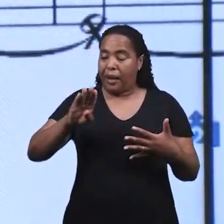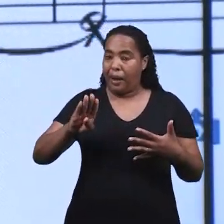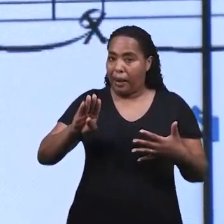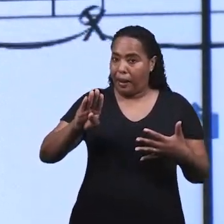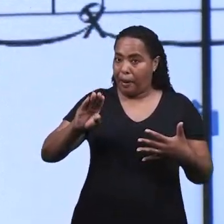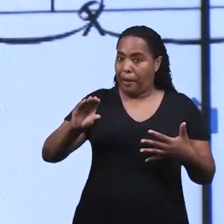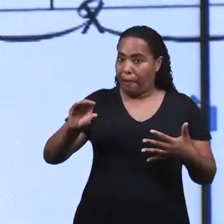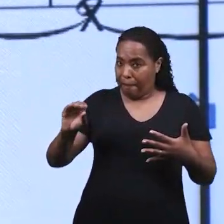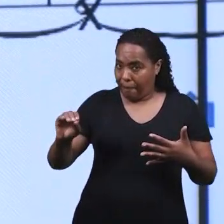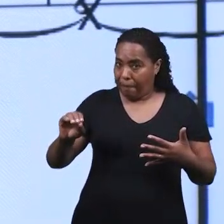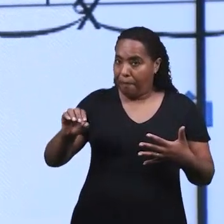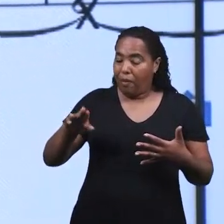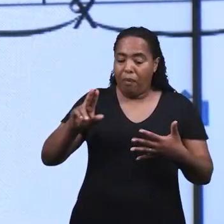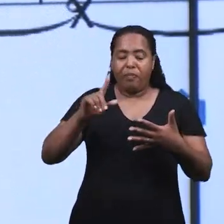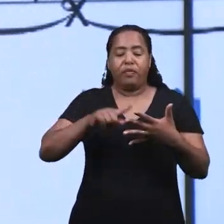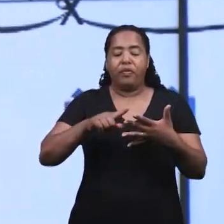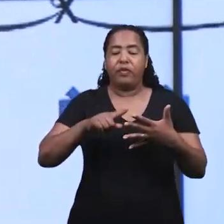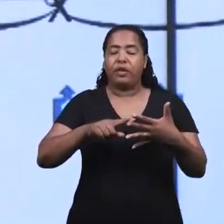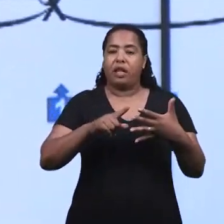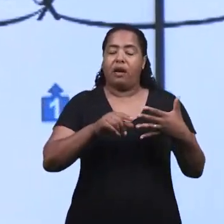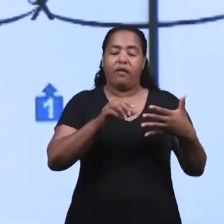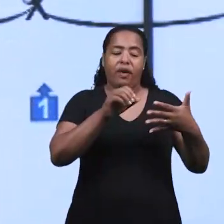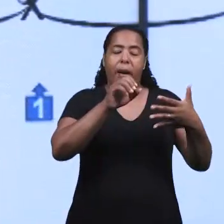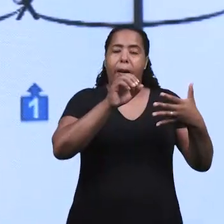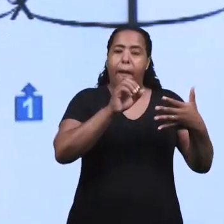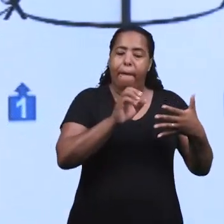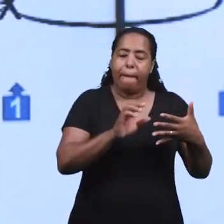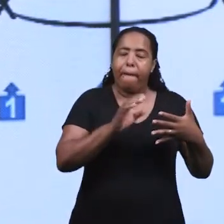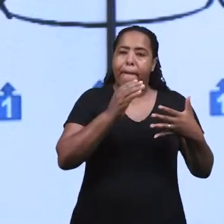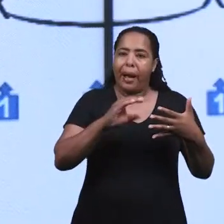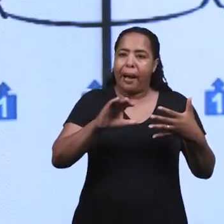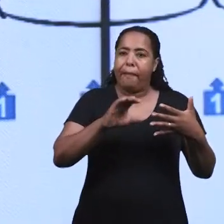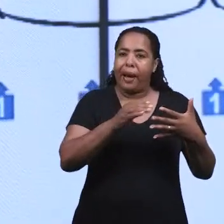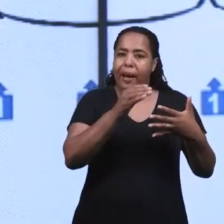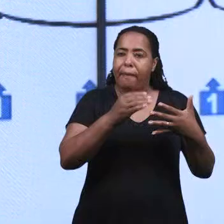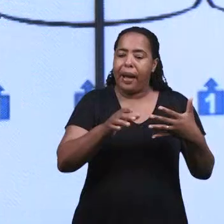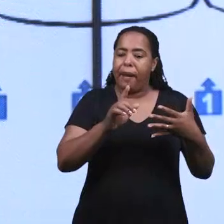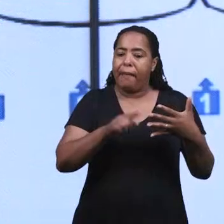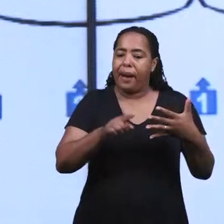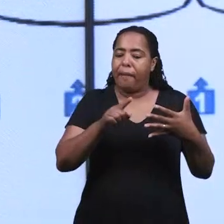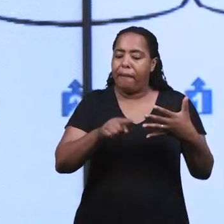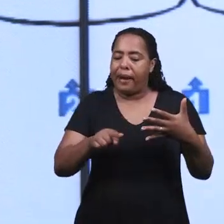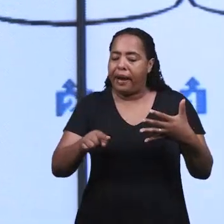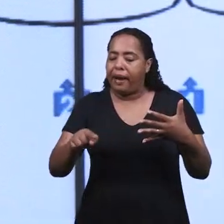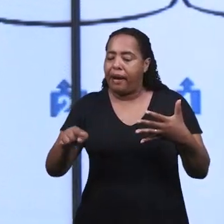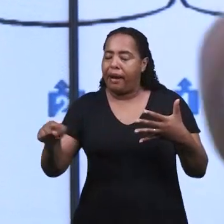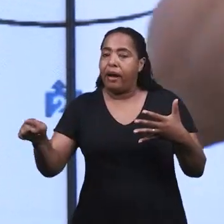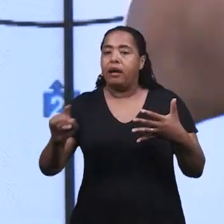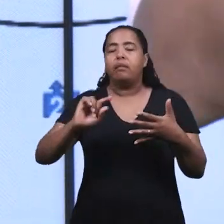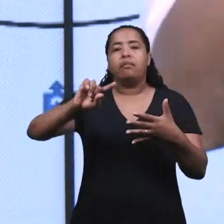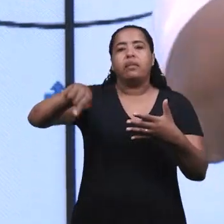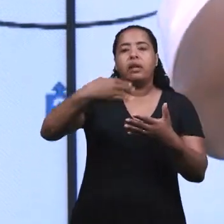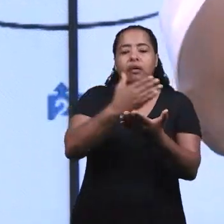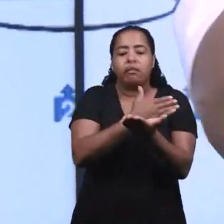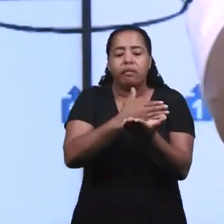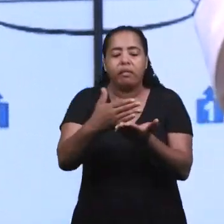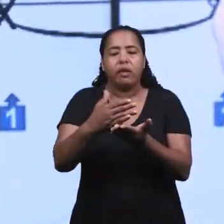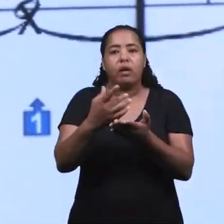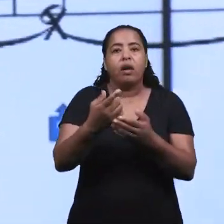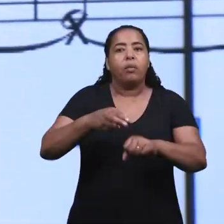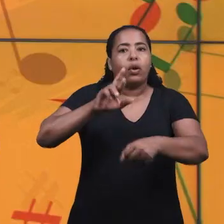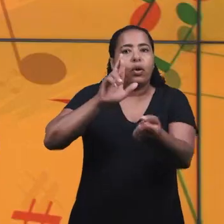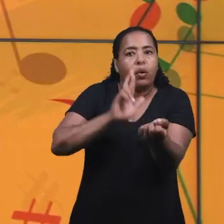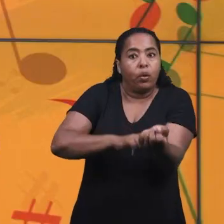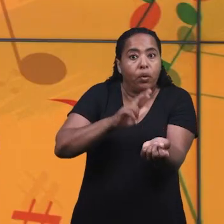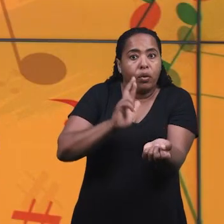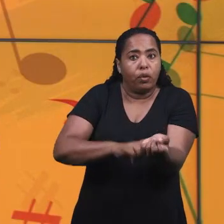nouveau, je vais faire le solfège des notes, et après, nous allons voir l'introduction, parce que le rythme de